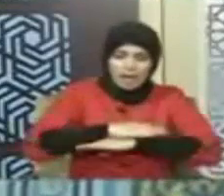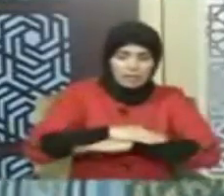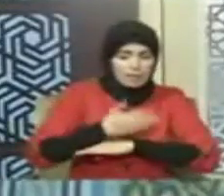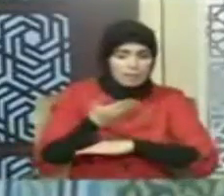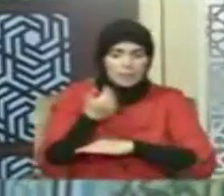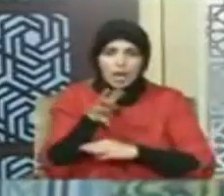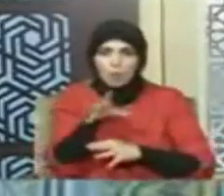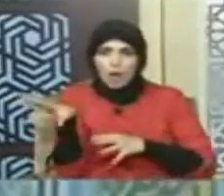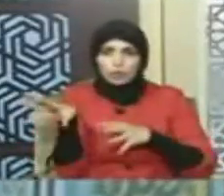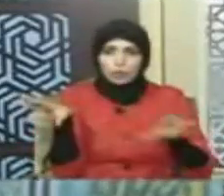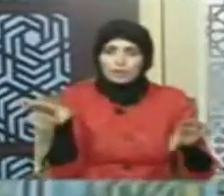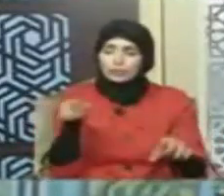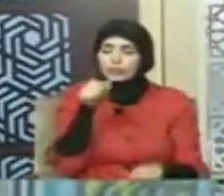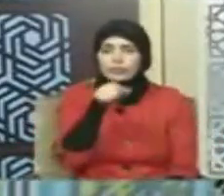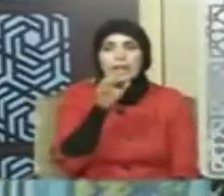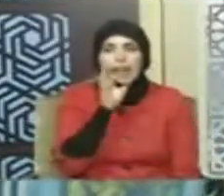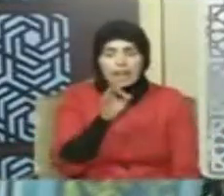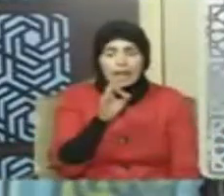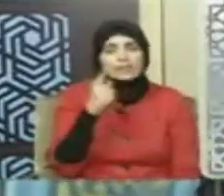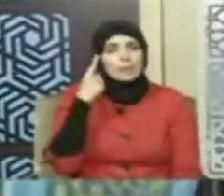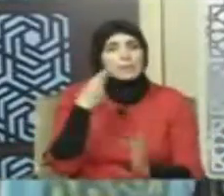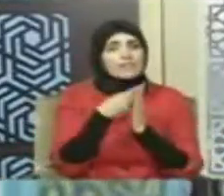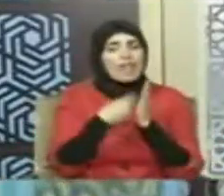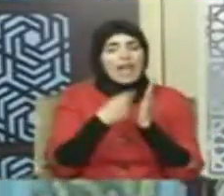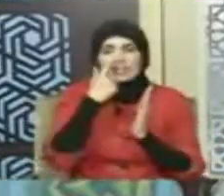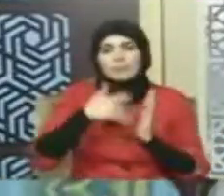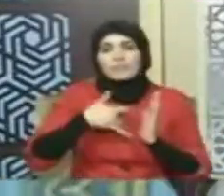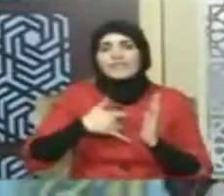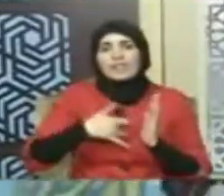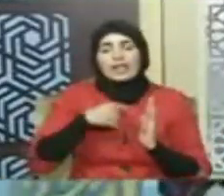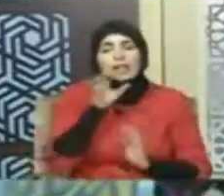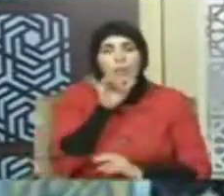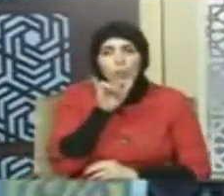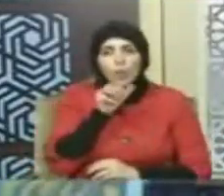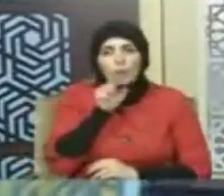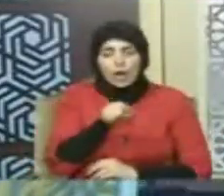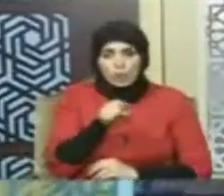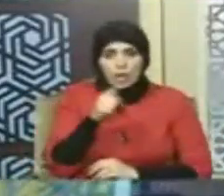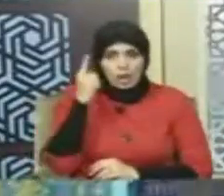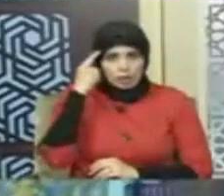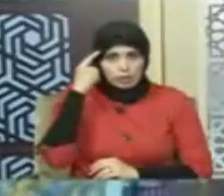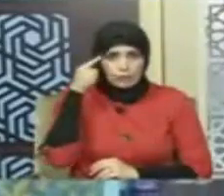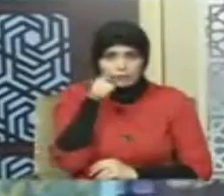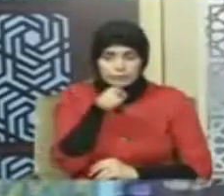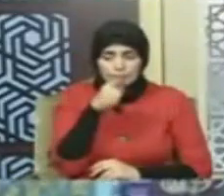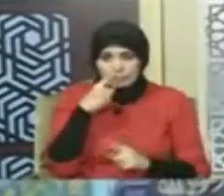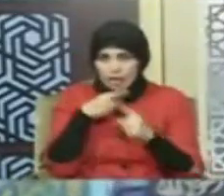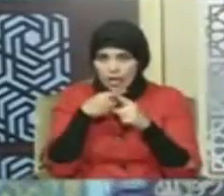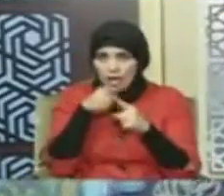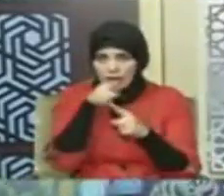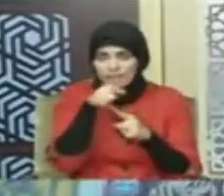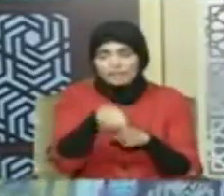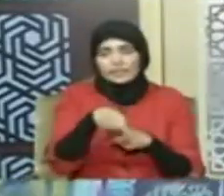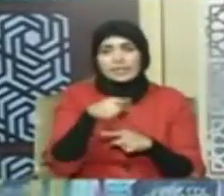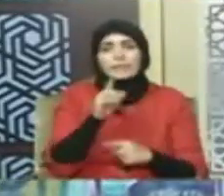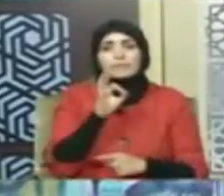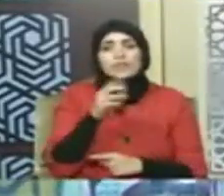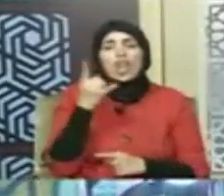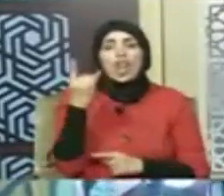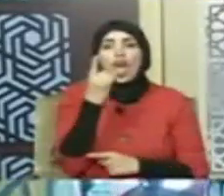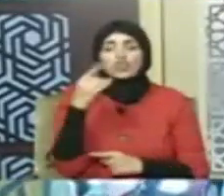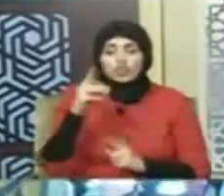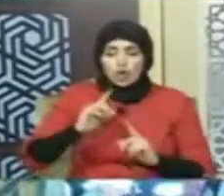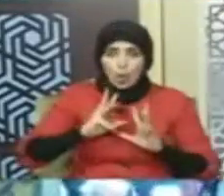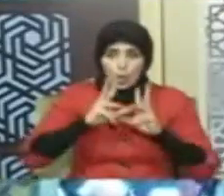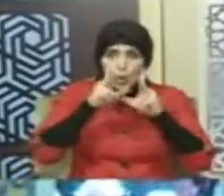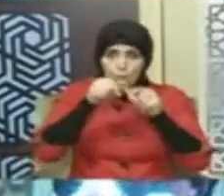وأخلاقك، فعليك أن تراجع نفسك قبل فوات الأوان. في العشر التي نقبل عليها إن شاء الله، كان